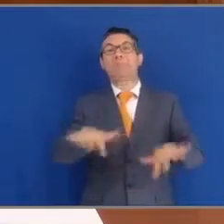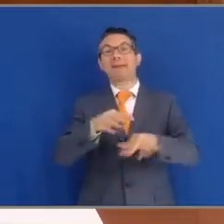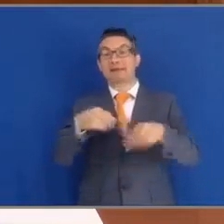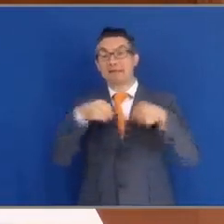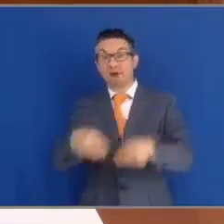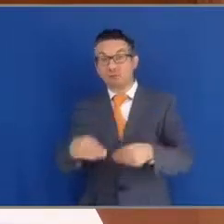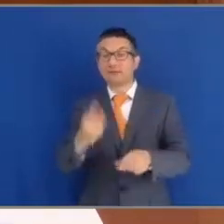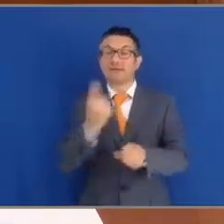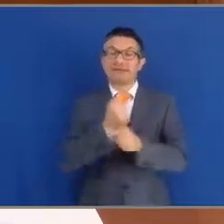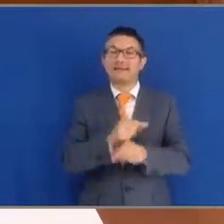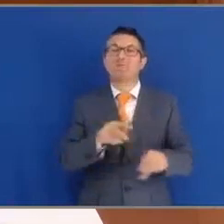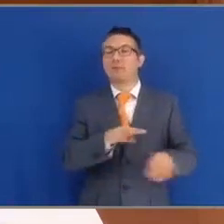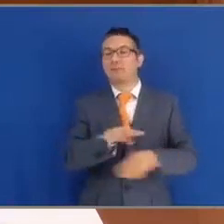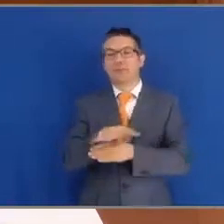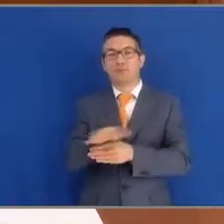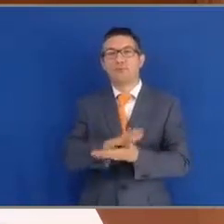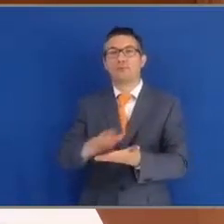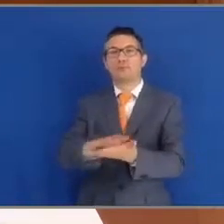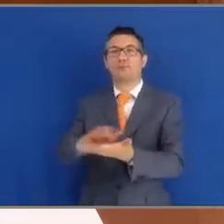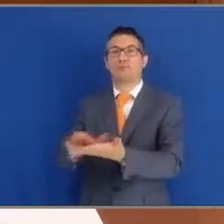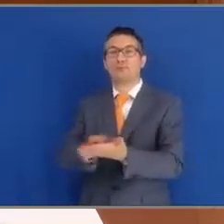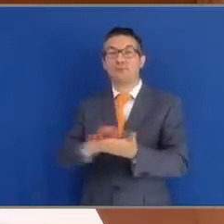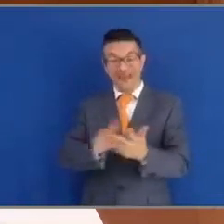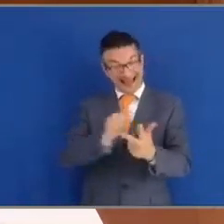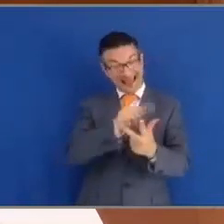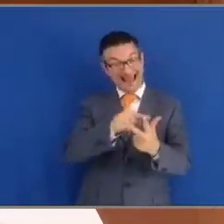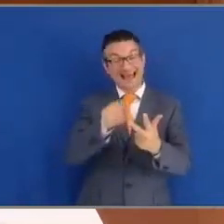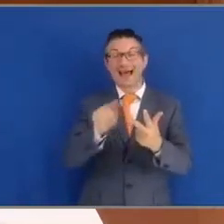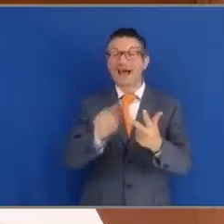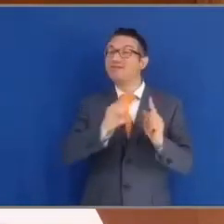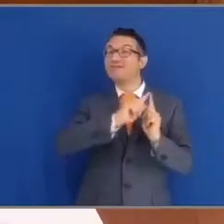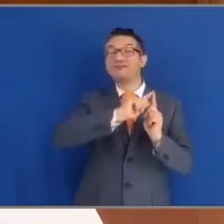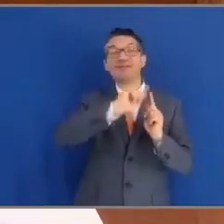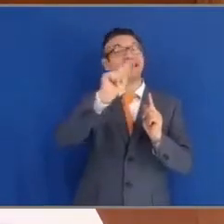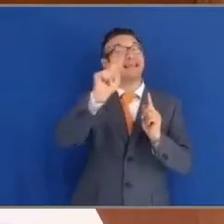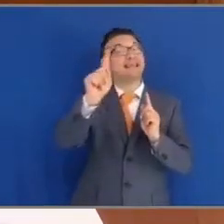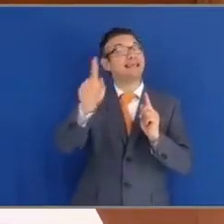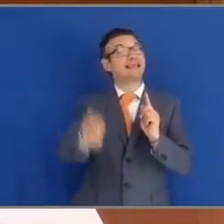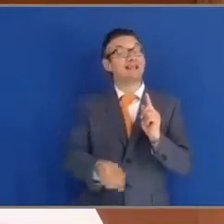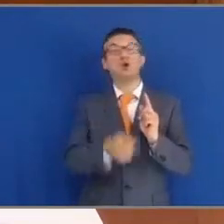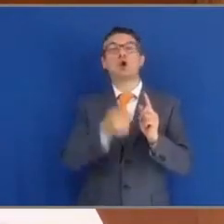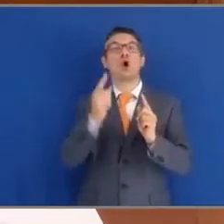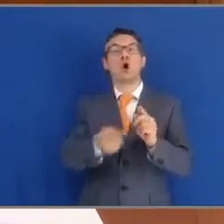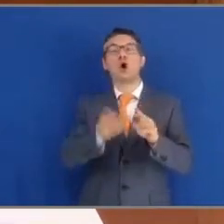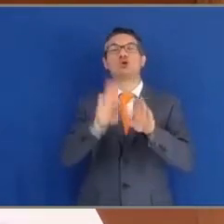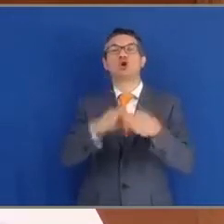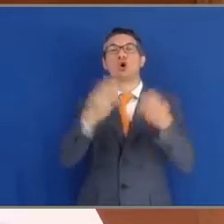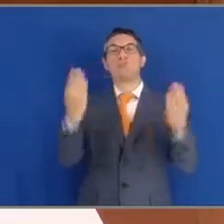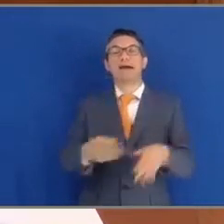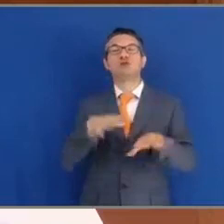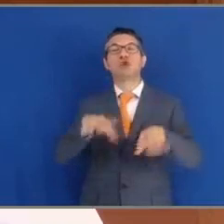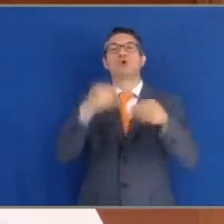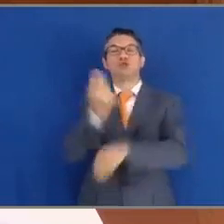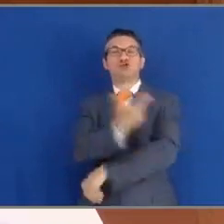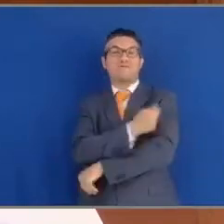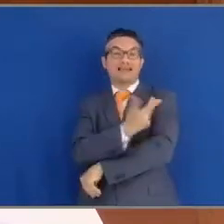tre elementi noi ce li porteremo dietro fino a quando non ci sarà il vaccino, e quindi sono le tre grandi priorità che